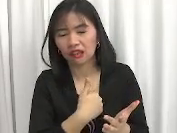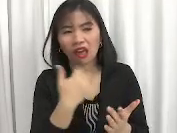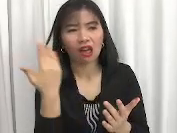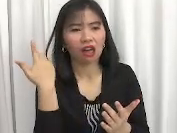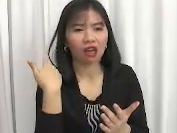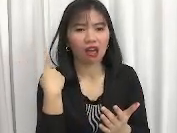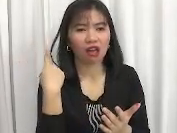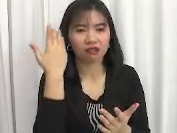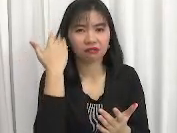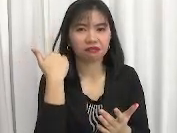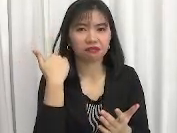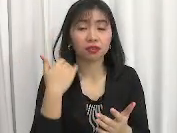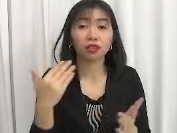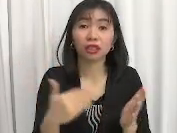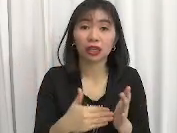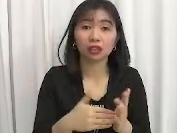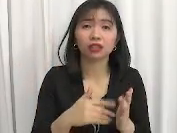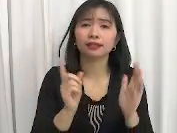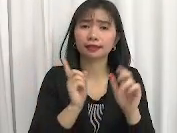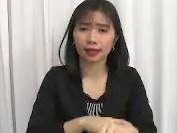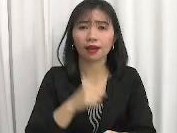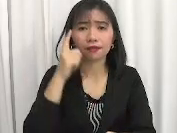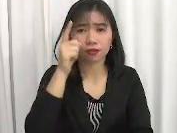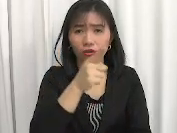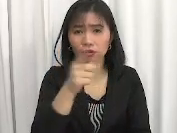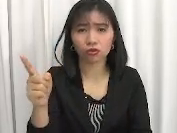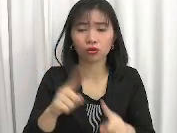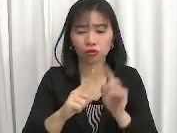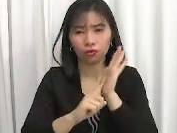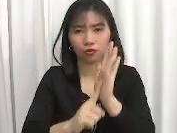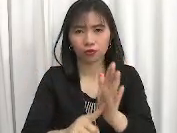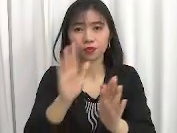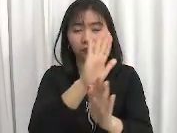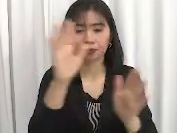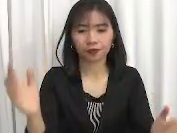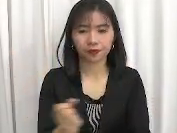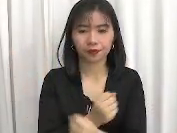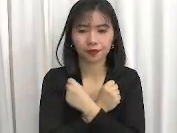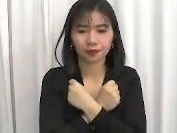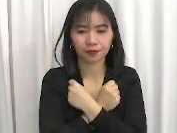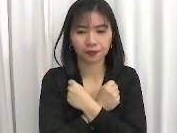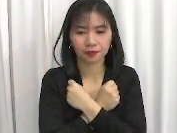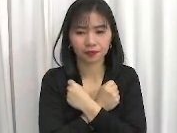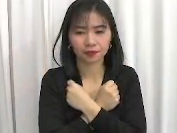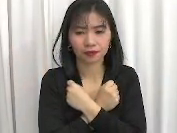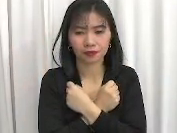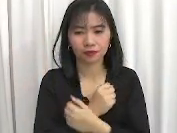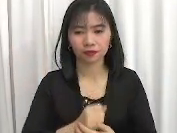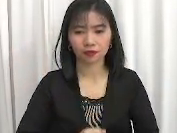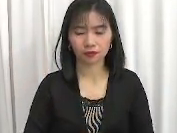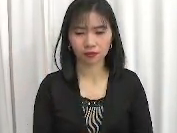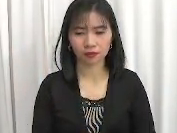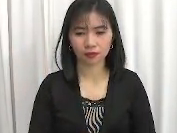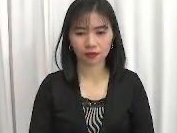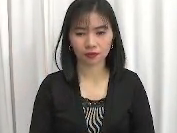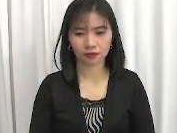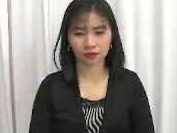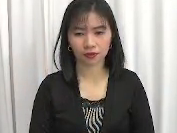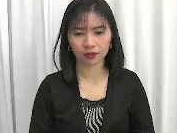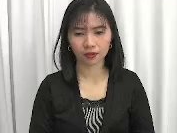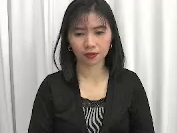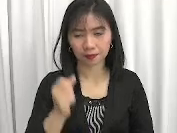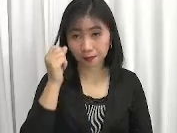expressive tayo. Yun. Simple matter, magpasalubong ka lang ng suman sa madaling araw. Chocolate. Gigisingin